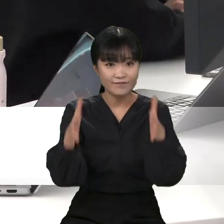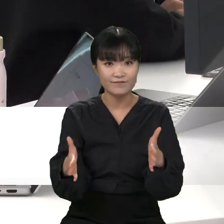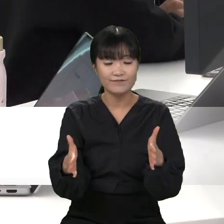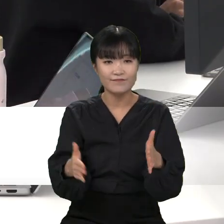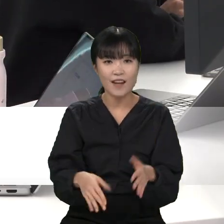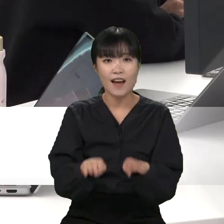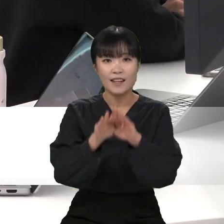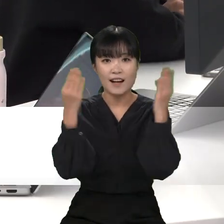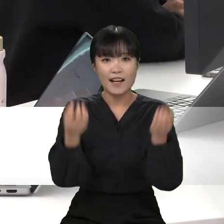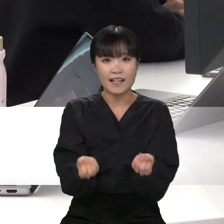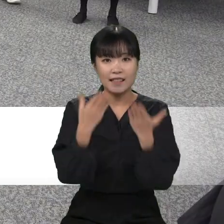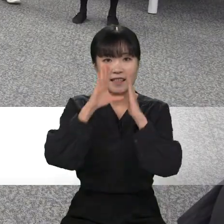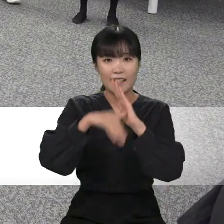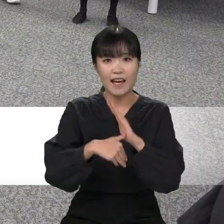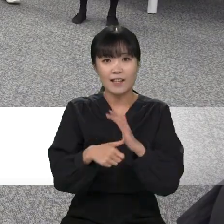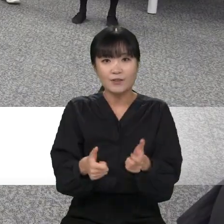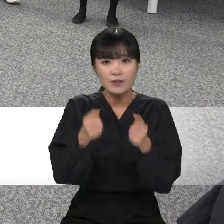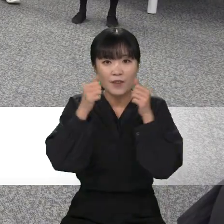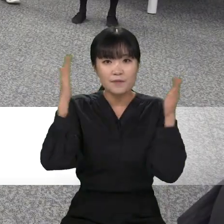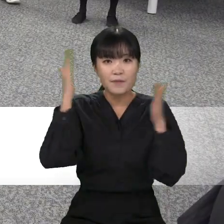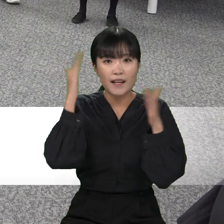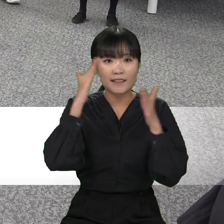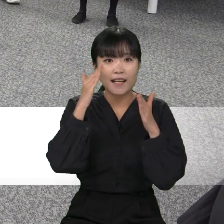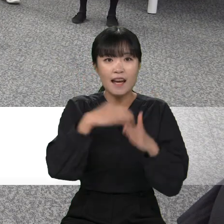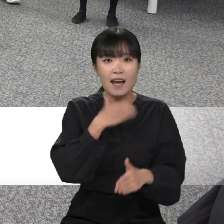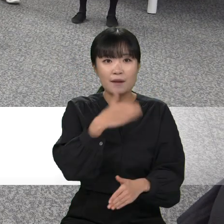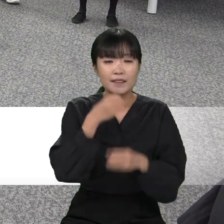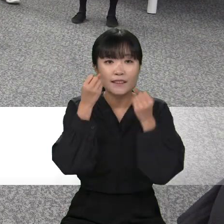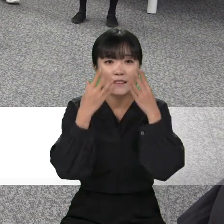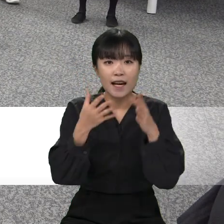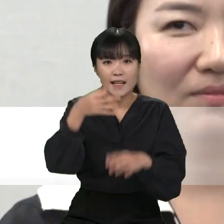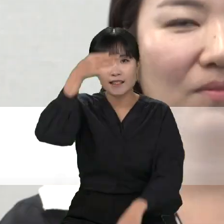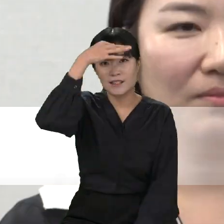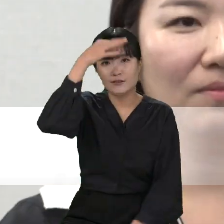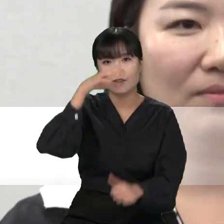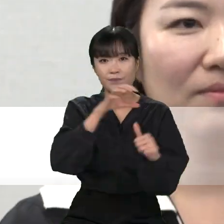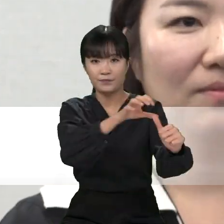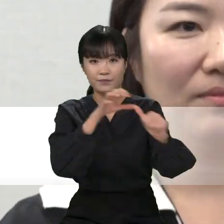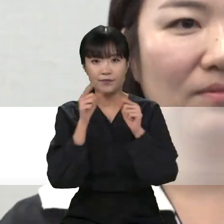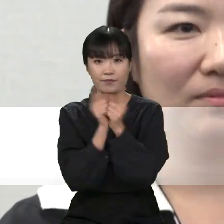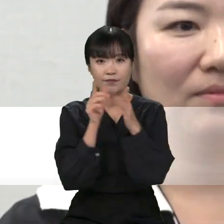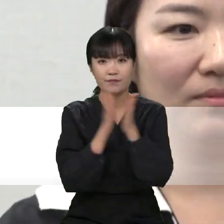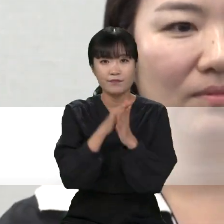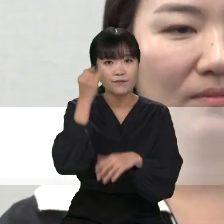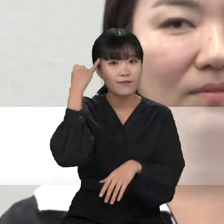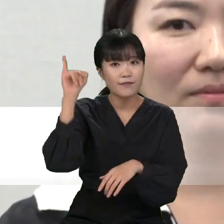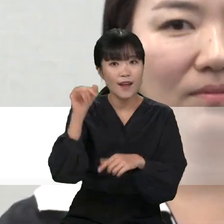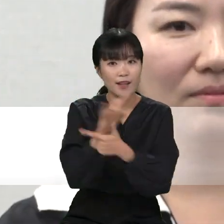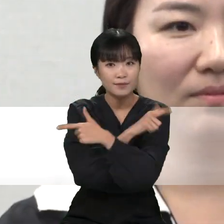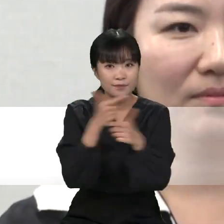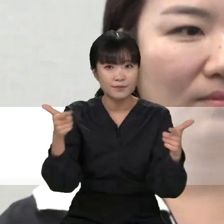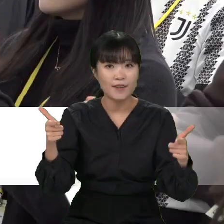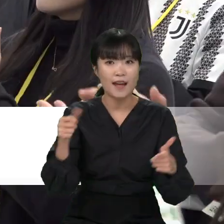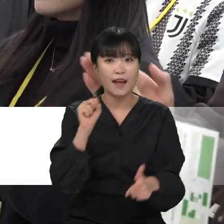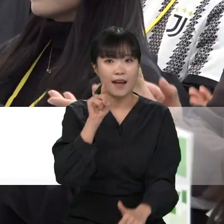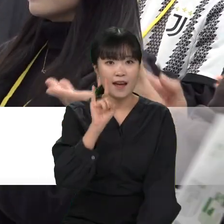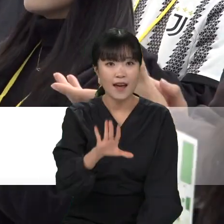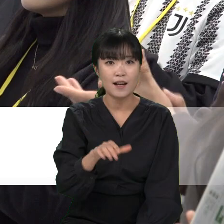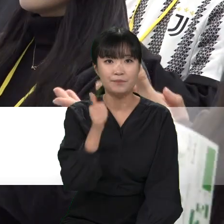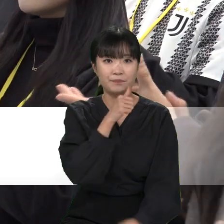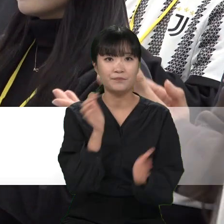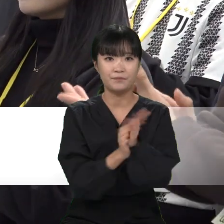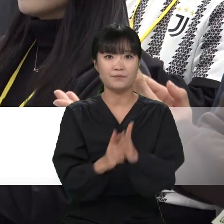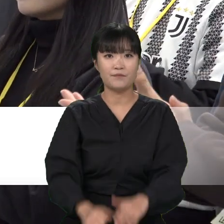매진해왔습니다 이틀간 열린 행사에서는 수료생들이 애플의 신기술 및 운영 체제를 활용해 직접 개발한 여러